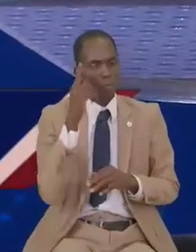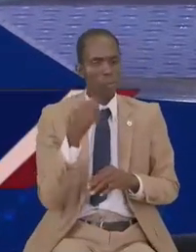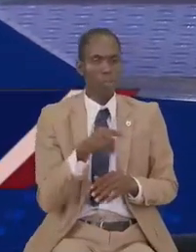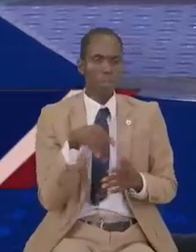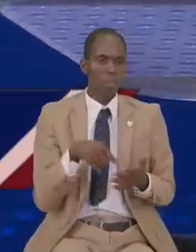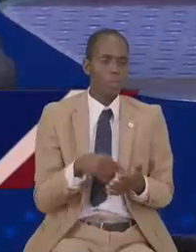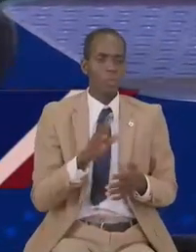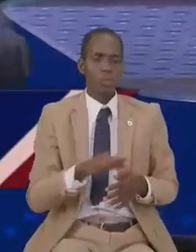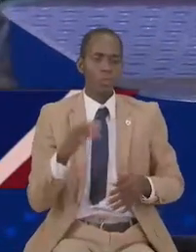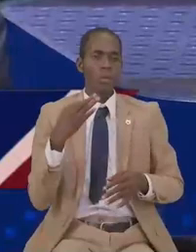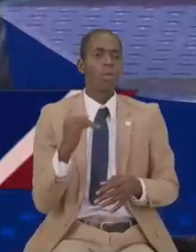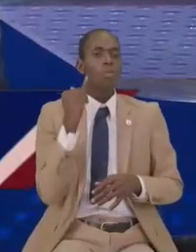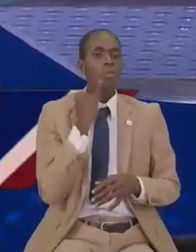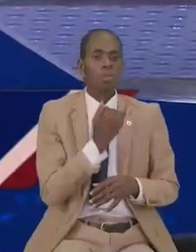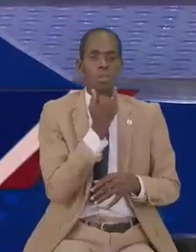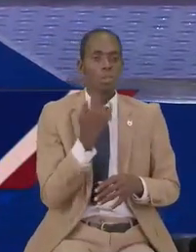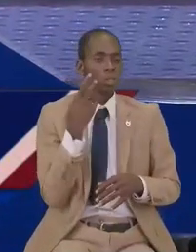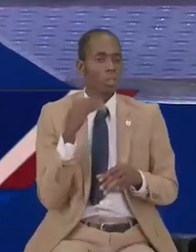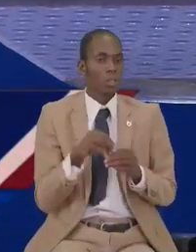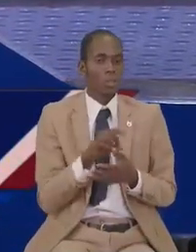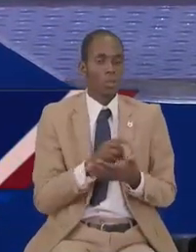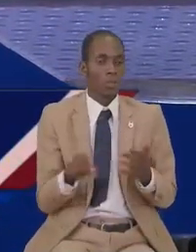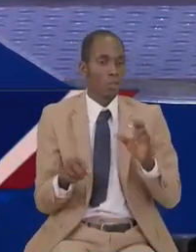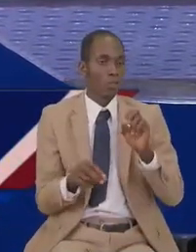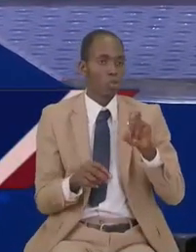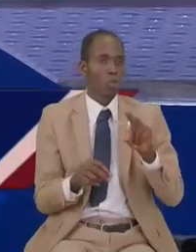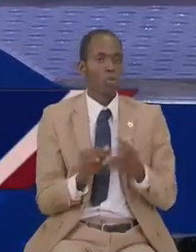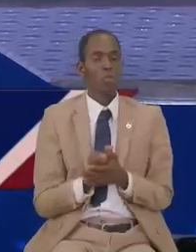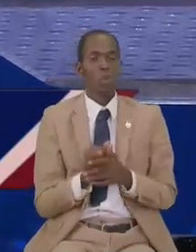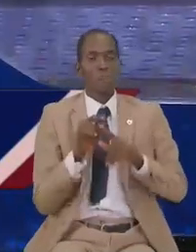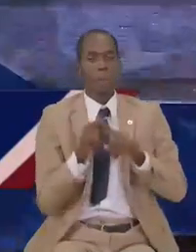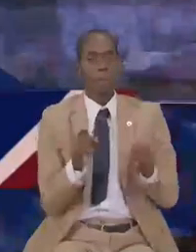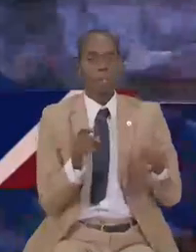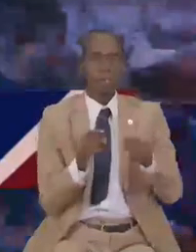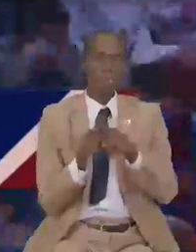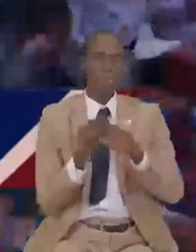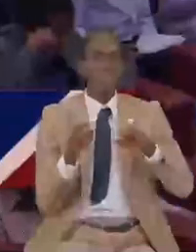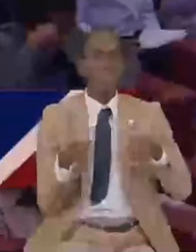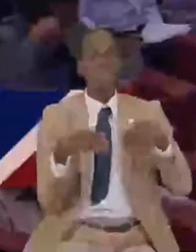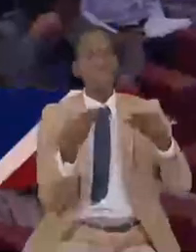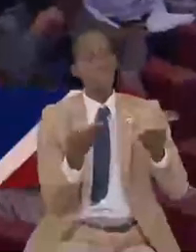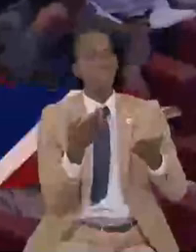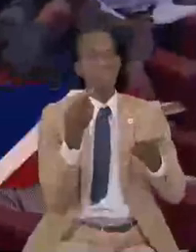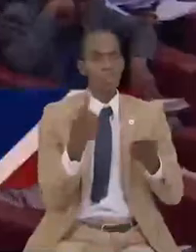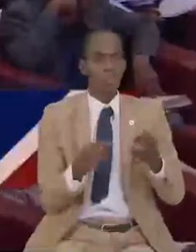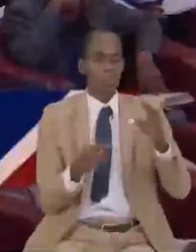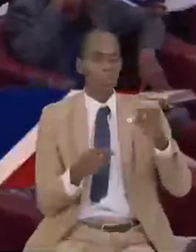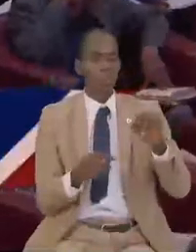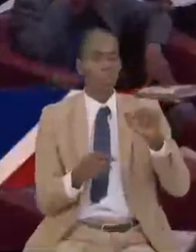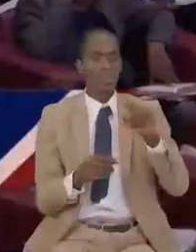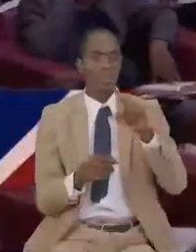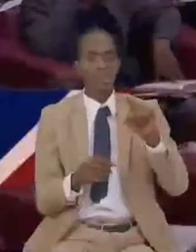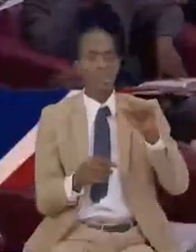Et qu'en ont-ils fait? Voyons le verset 12 qui dit, et vous avez fait boire du vin aux Nazaréens.